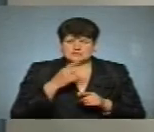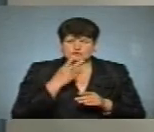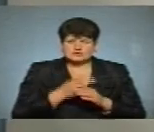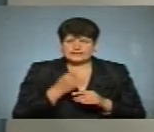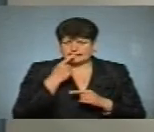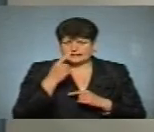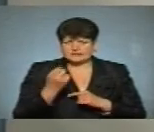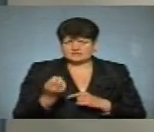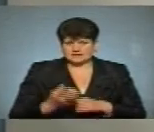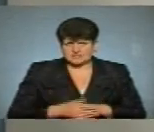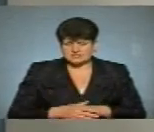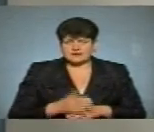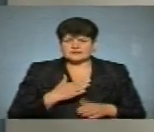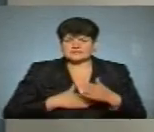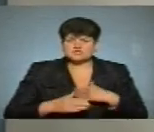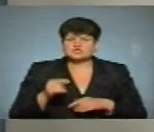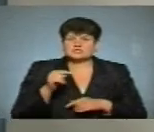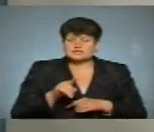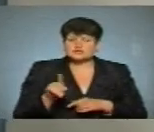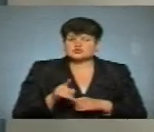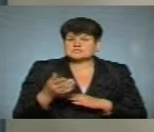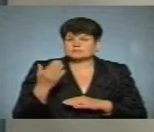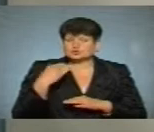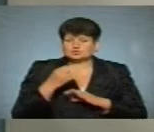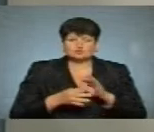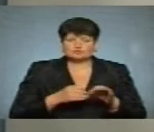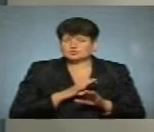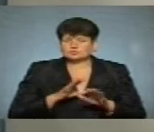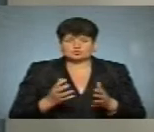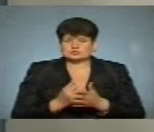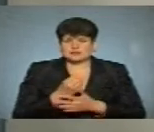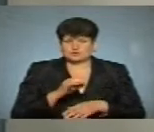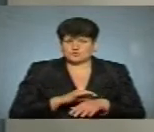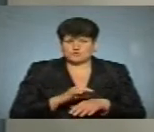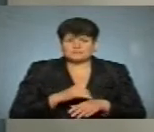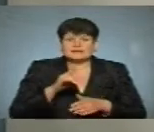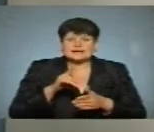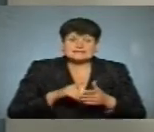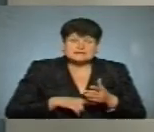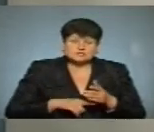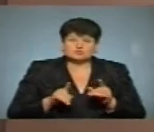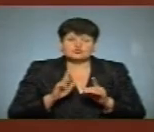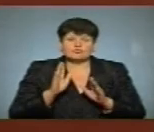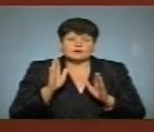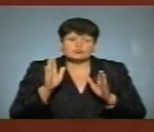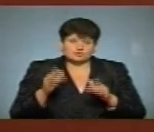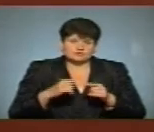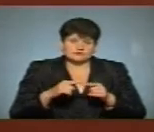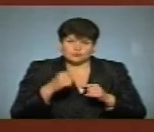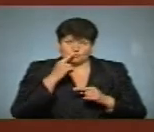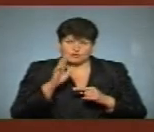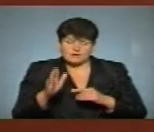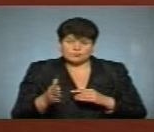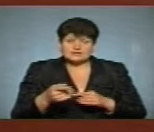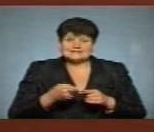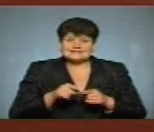12. Але тішить також те, що за минулу добу не було виявлено там хворих. Надіємося, що в скорому майбутньому ці